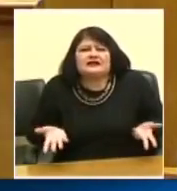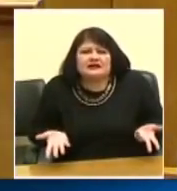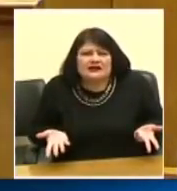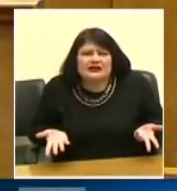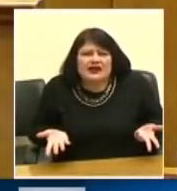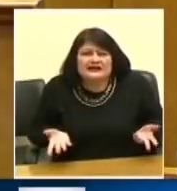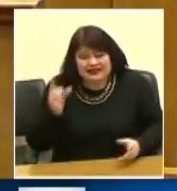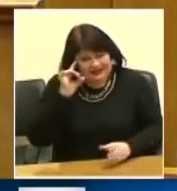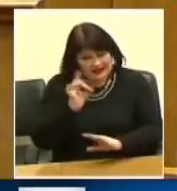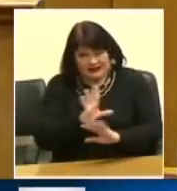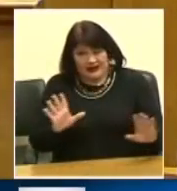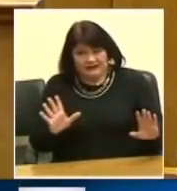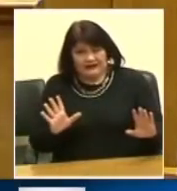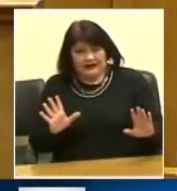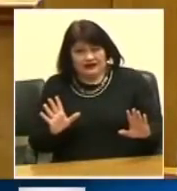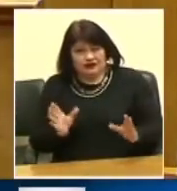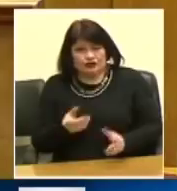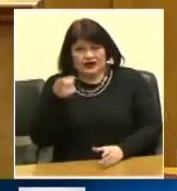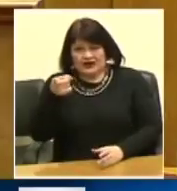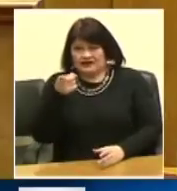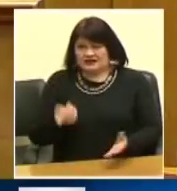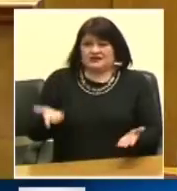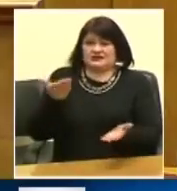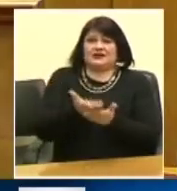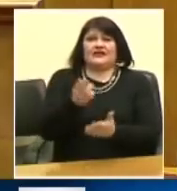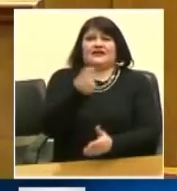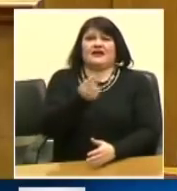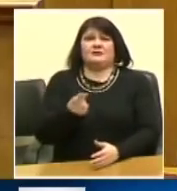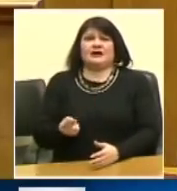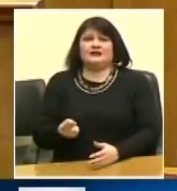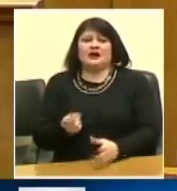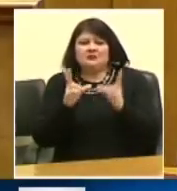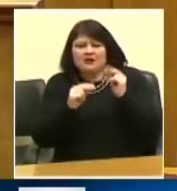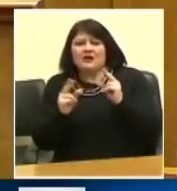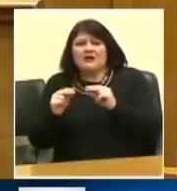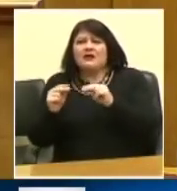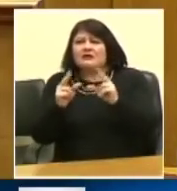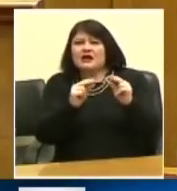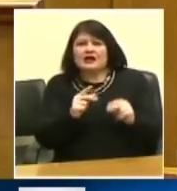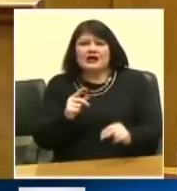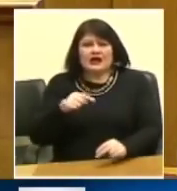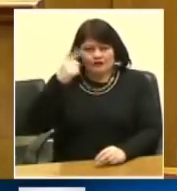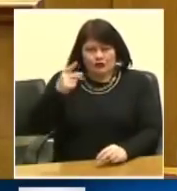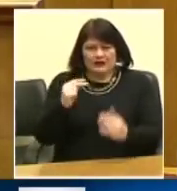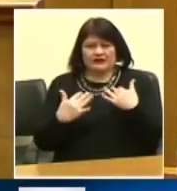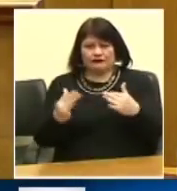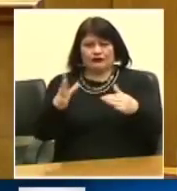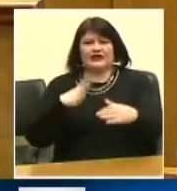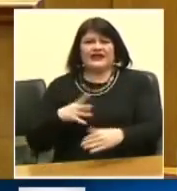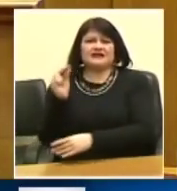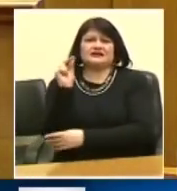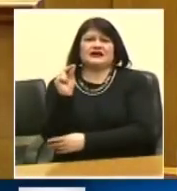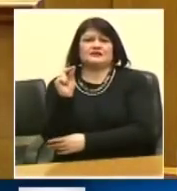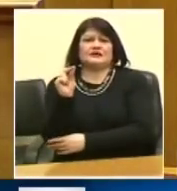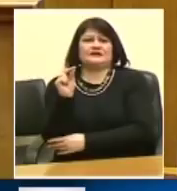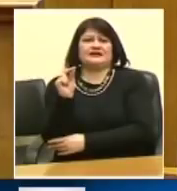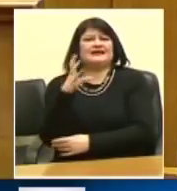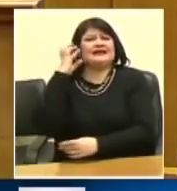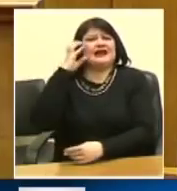Δεν καταλαβαίνετε δηλαδή? Εσείς θα θέτετε τα θέματα. Εσείς θέλετε να δεσμεύσετε την επόμενη Βουλή. Τι εννοείτε